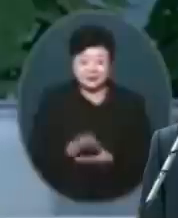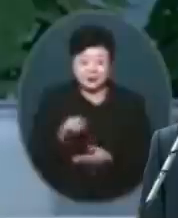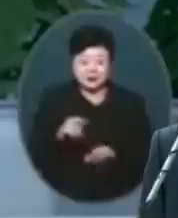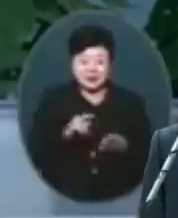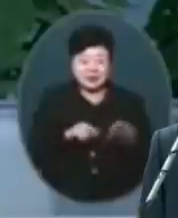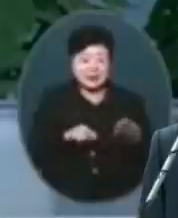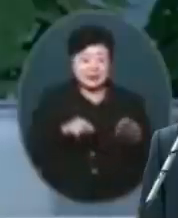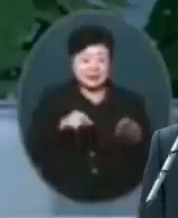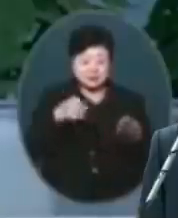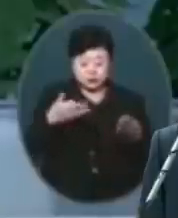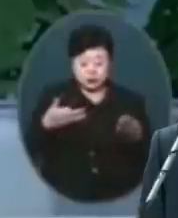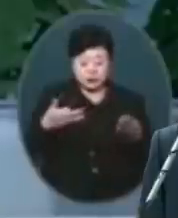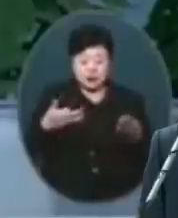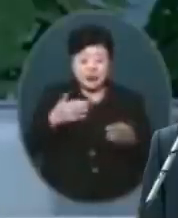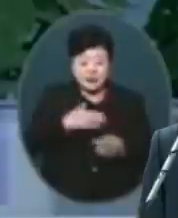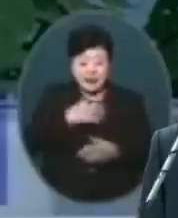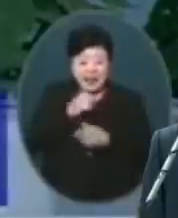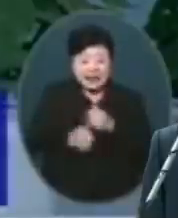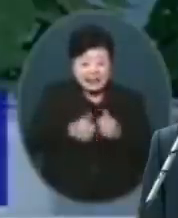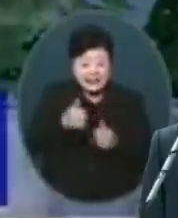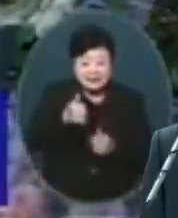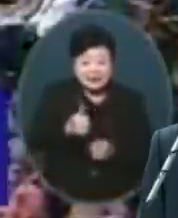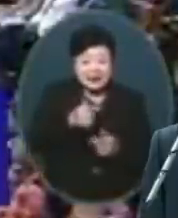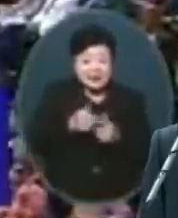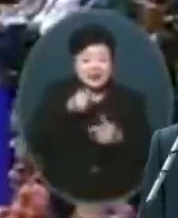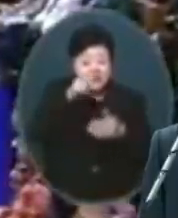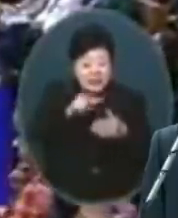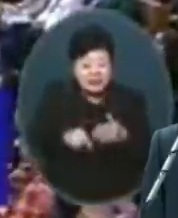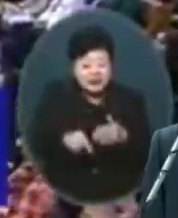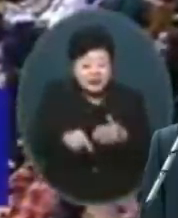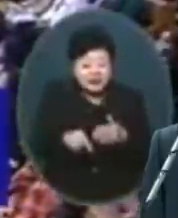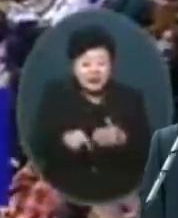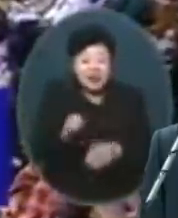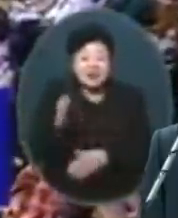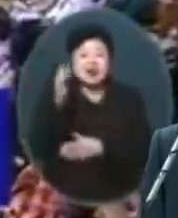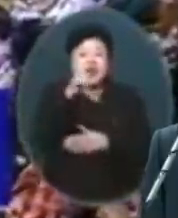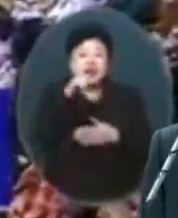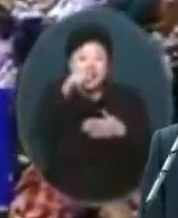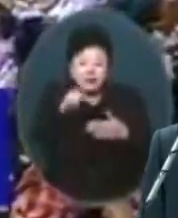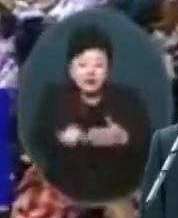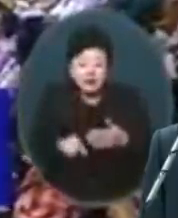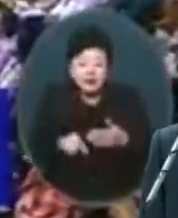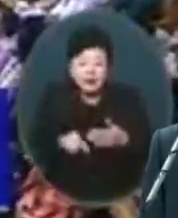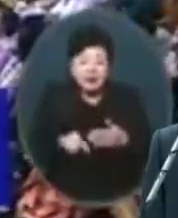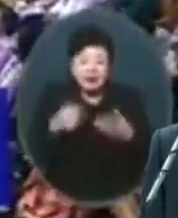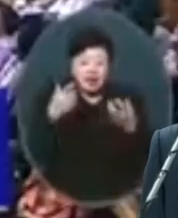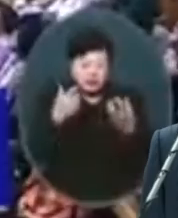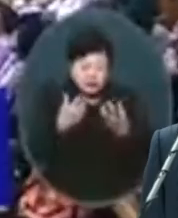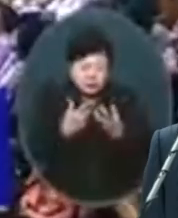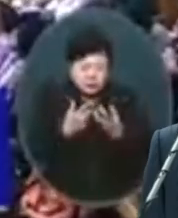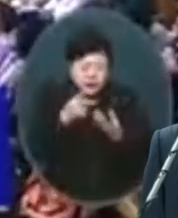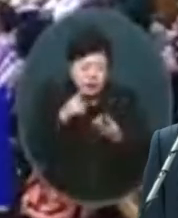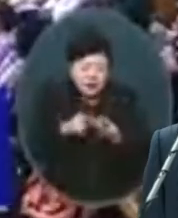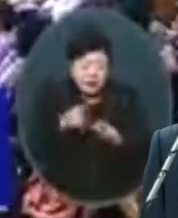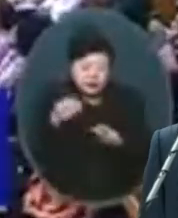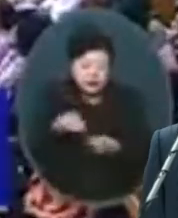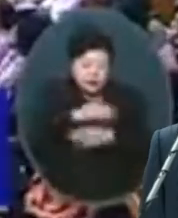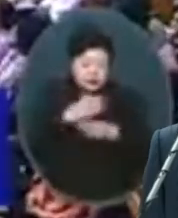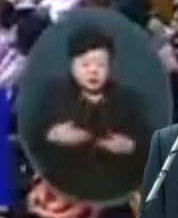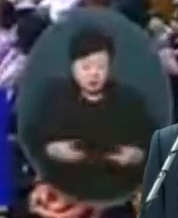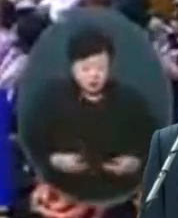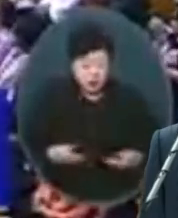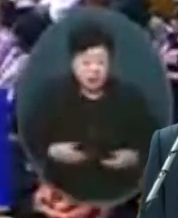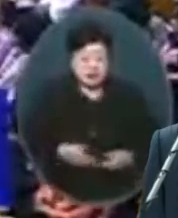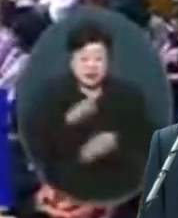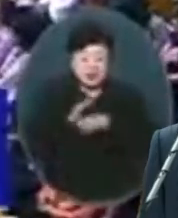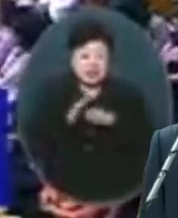빌립보서 4장 19절에 나의 하나님이 그리스도 예수 안에서 영광 가운데 그 풍성한 대로 너희 모든 쓸